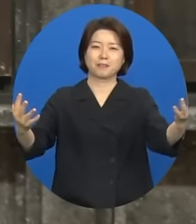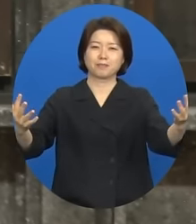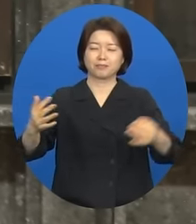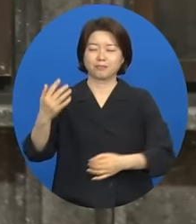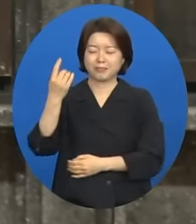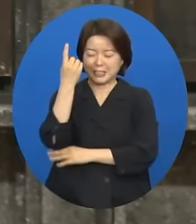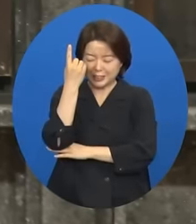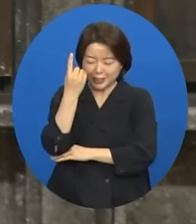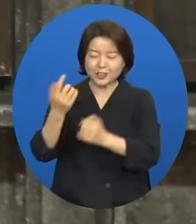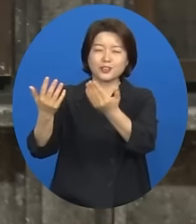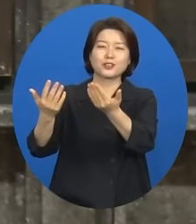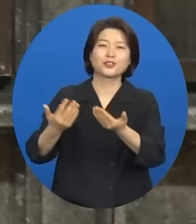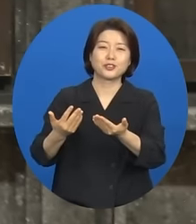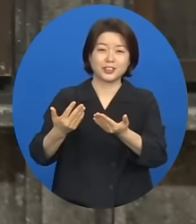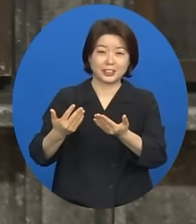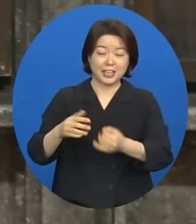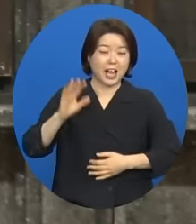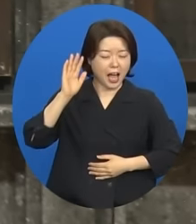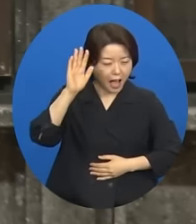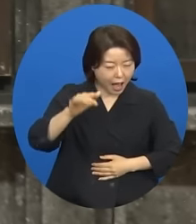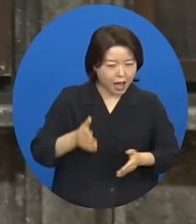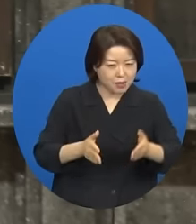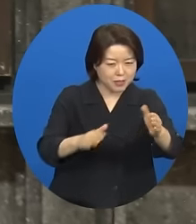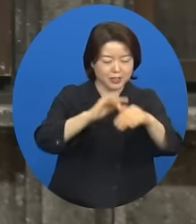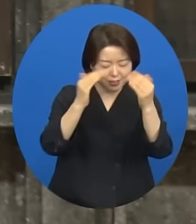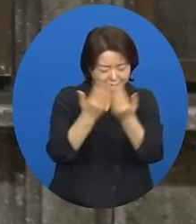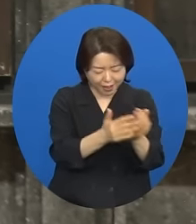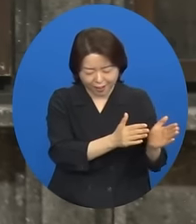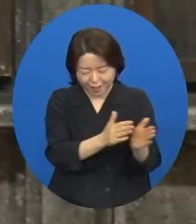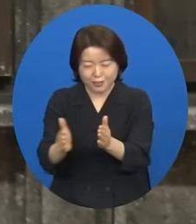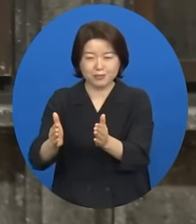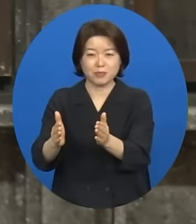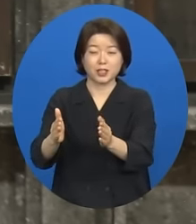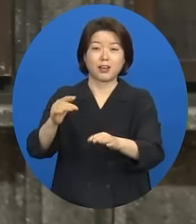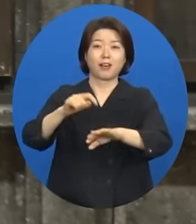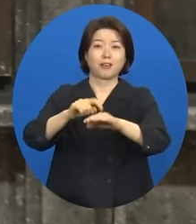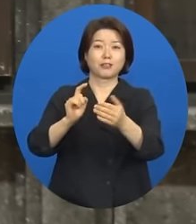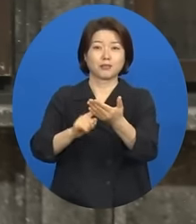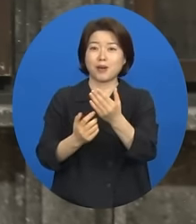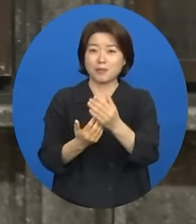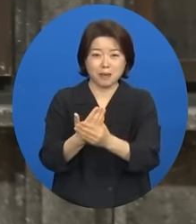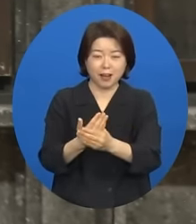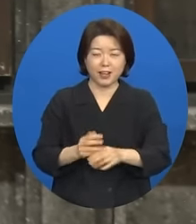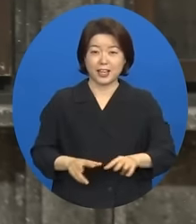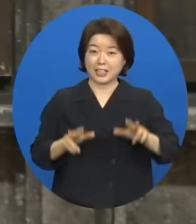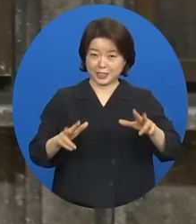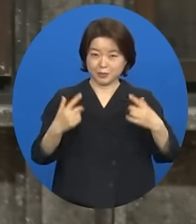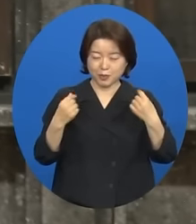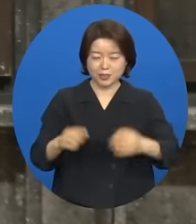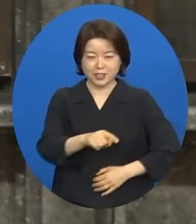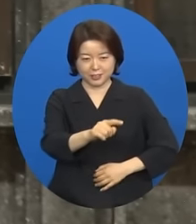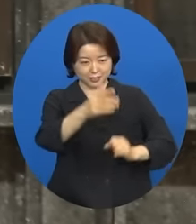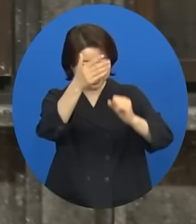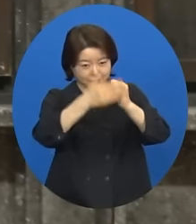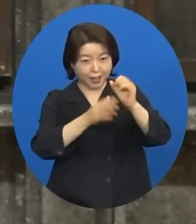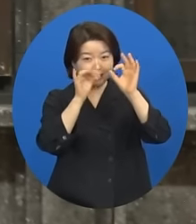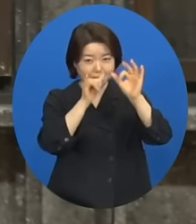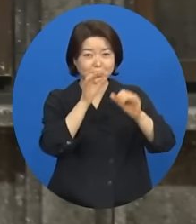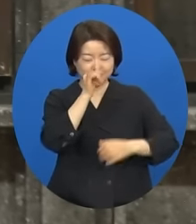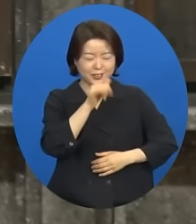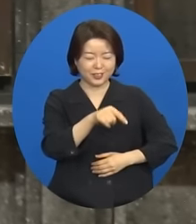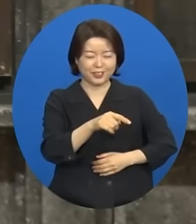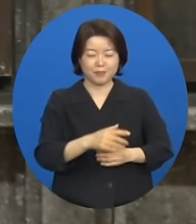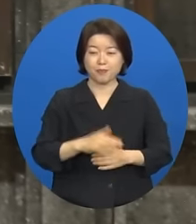하나님이 다 모든 앞길을 예비하셨다. 저는 그 마음이 든 거예요. 지금도 그 사진을 갖고 있고